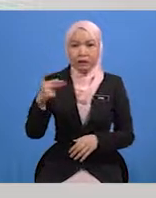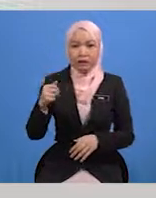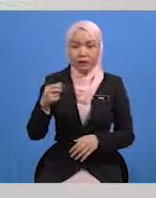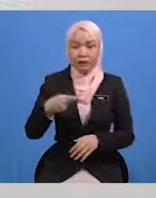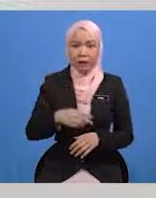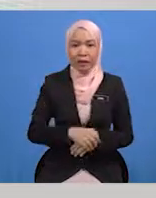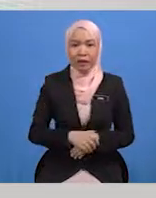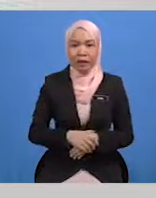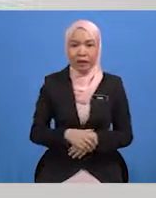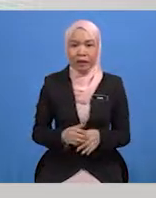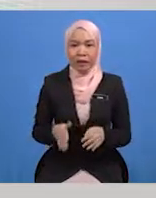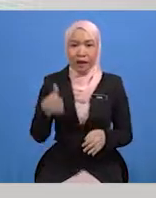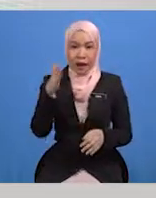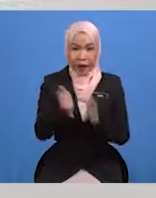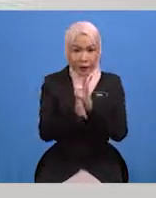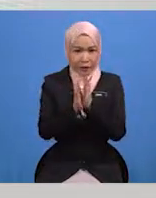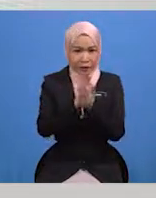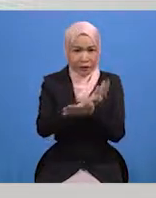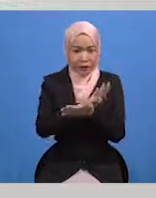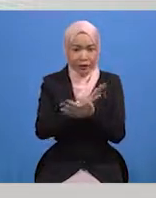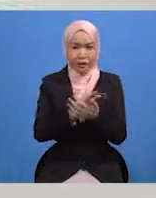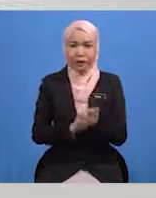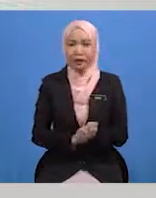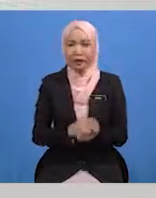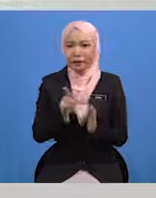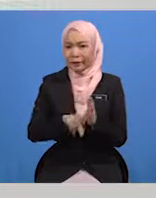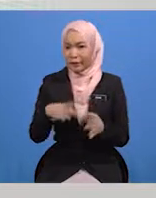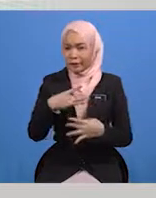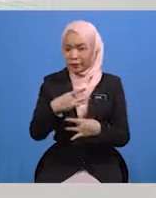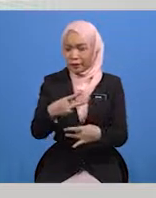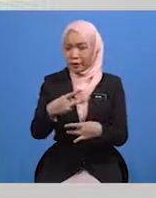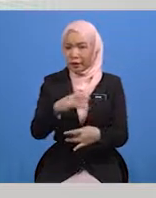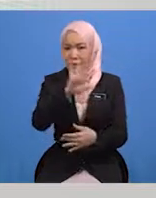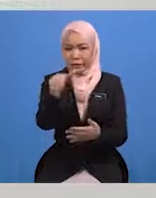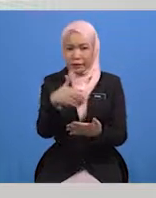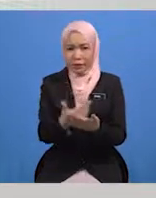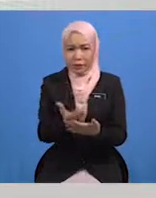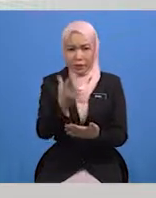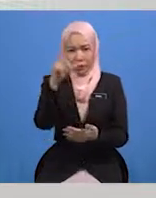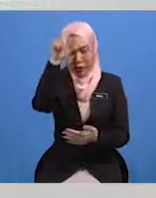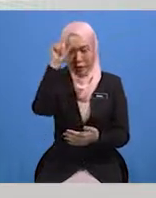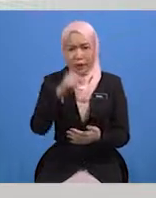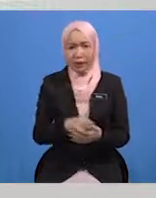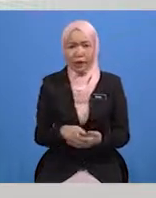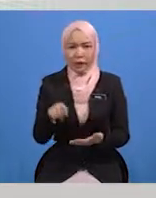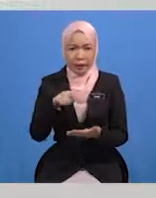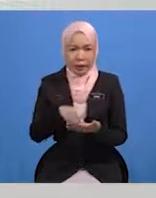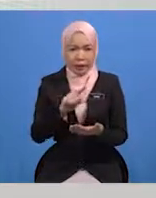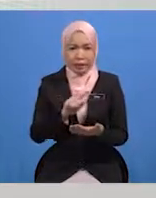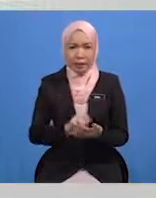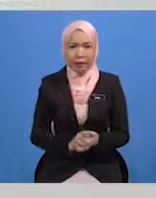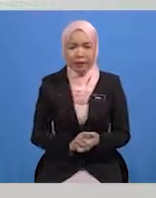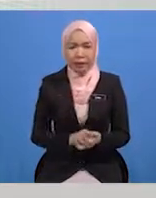menjadi igawan setiap jejaka di sini dan baik